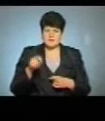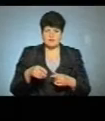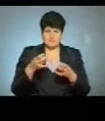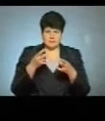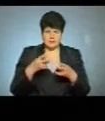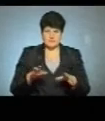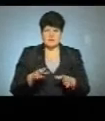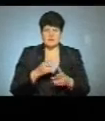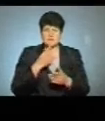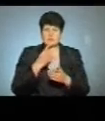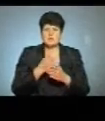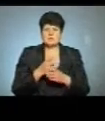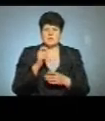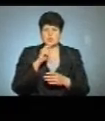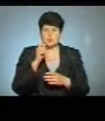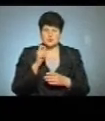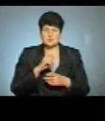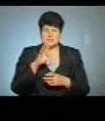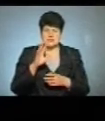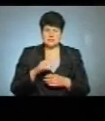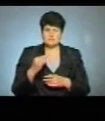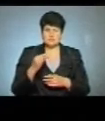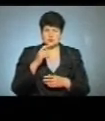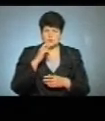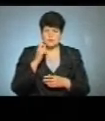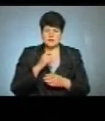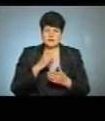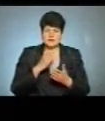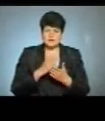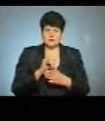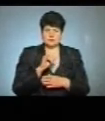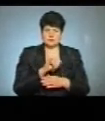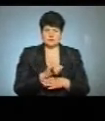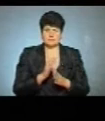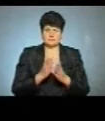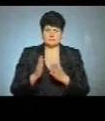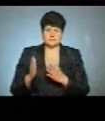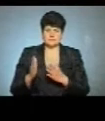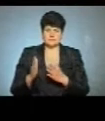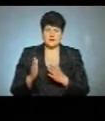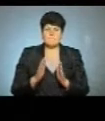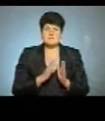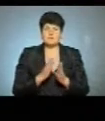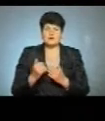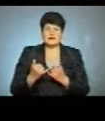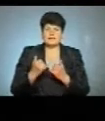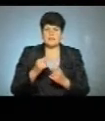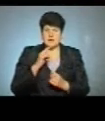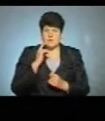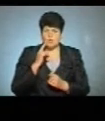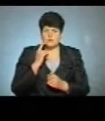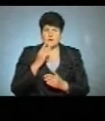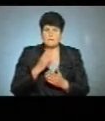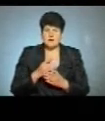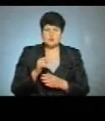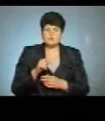Другої світової війни та загалом історію України, які є у фондах книгозбірні. Бібліотека для молоді, мало того,